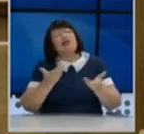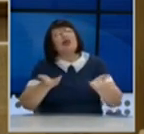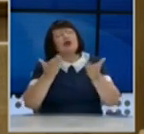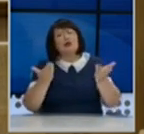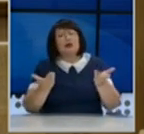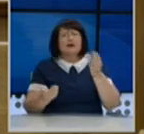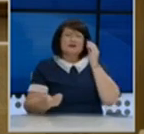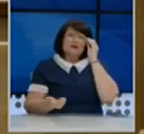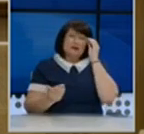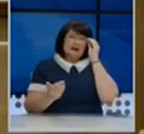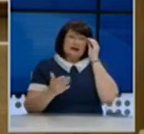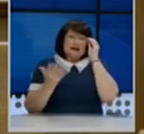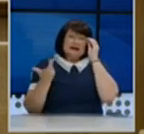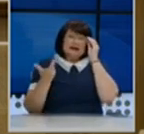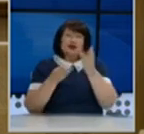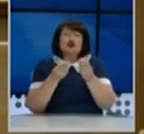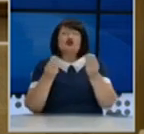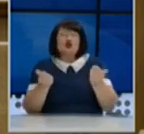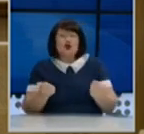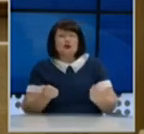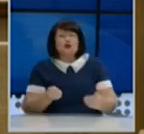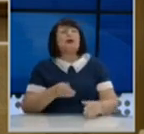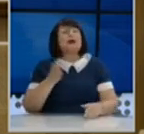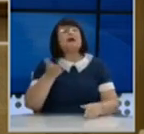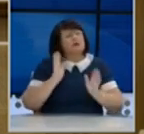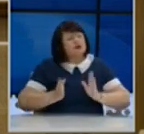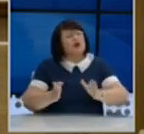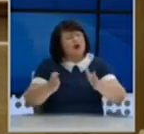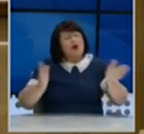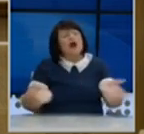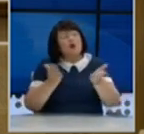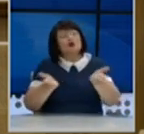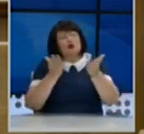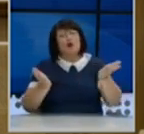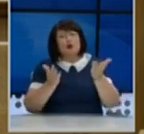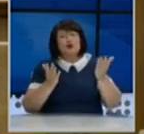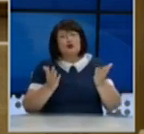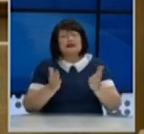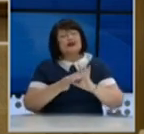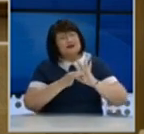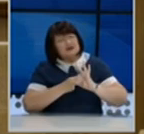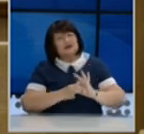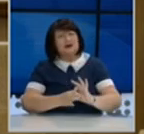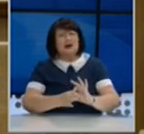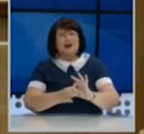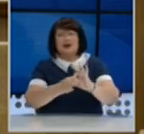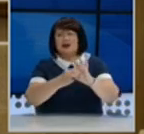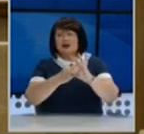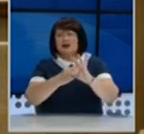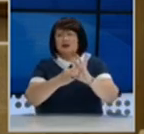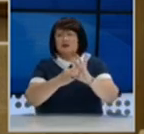τακτική του πάμε κι όπου βγει συνεχίζεται